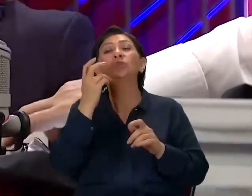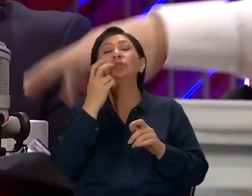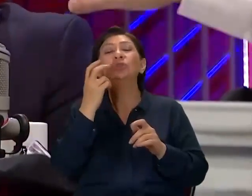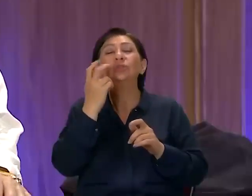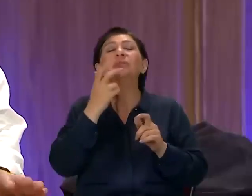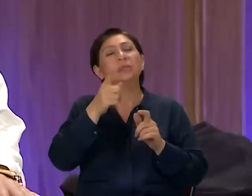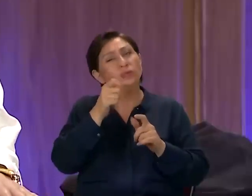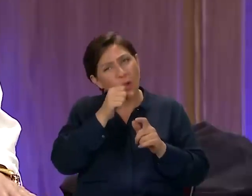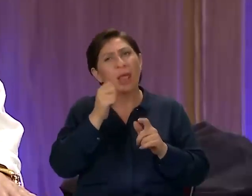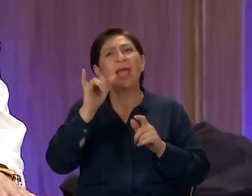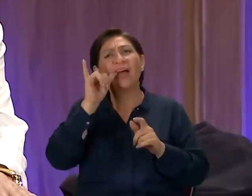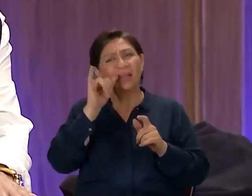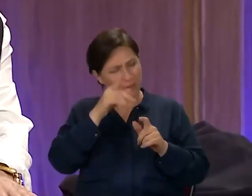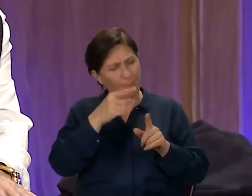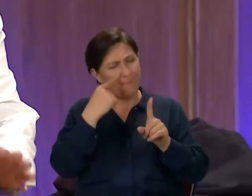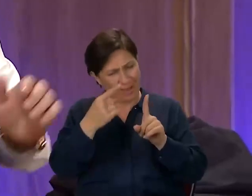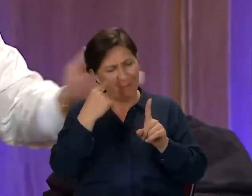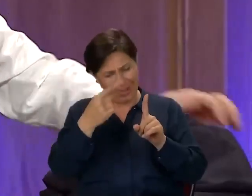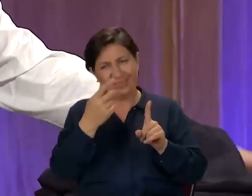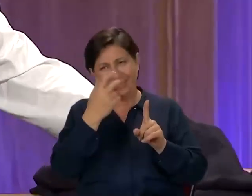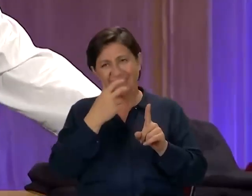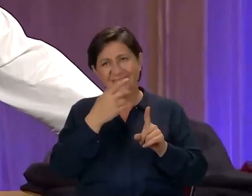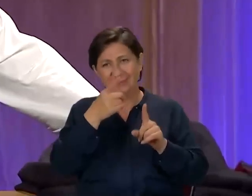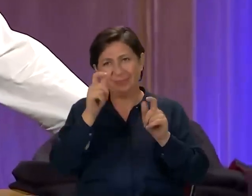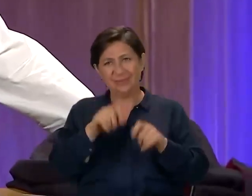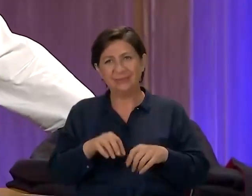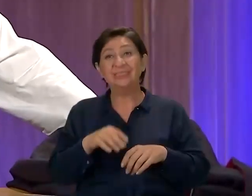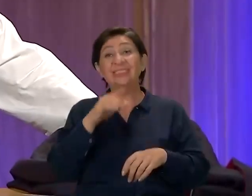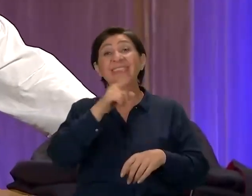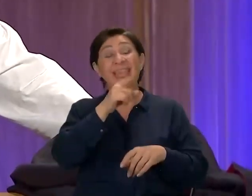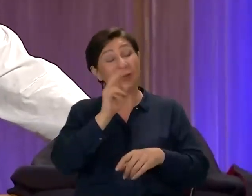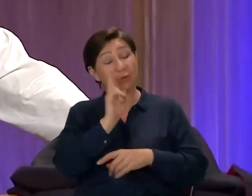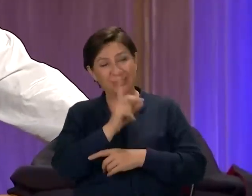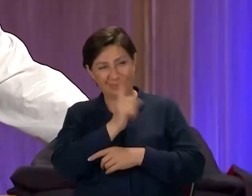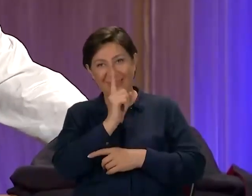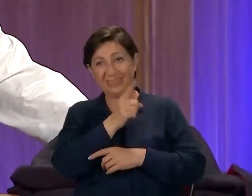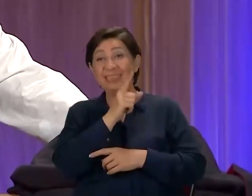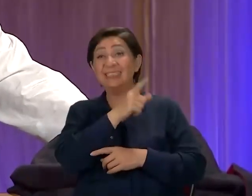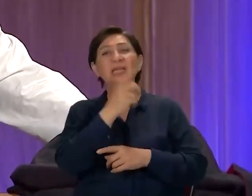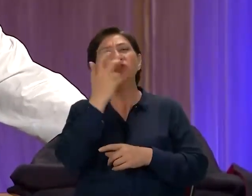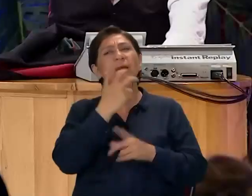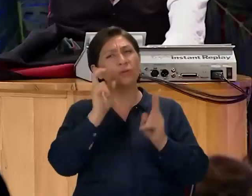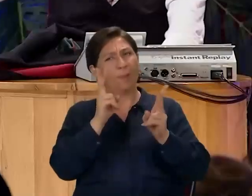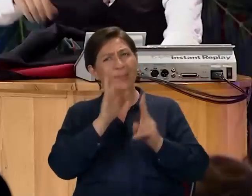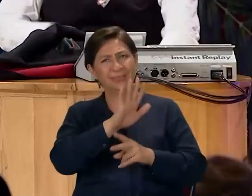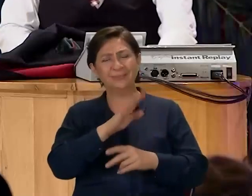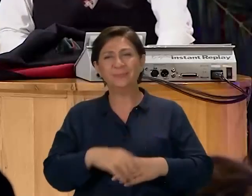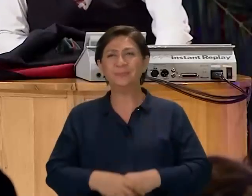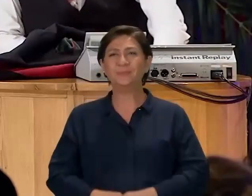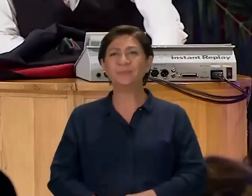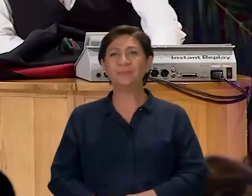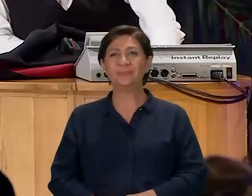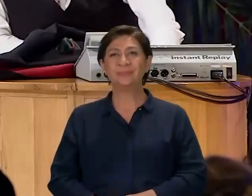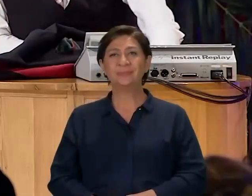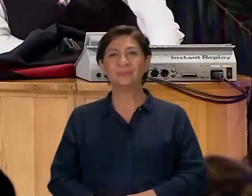söyleyemeyeceğim bir şey. Sen söyle İtalyanca. Sen bak göreceksin. Sen bir başla devamını bana. Sen göreceksin. Evet. Sen normal şarkını söyle. Yandık peki.